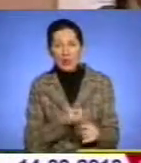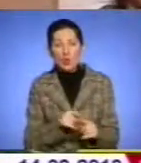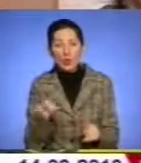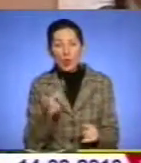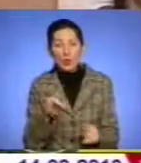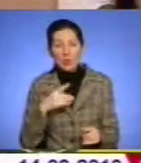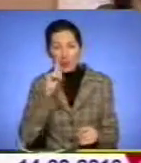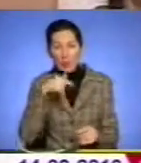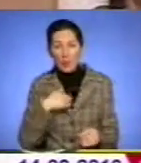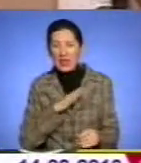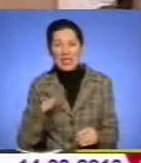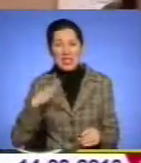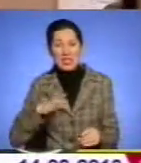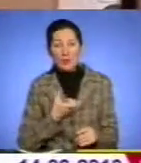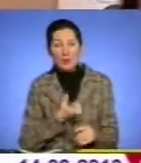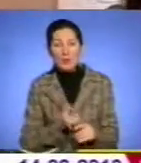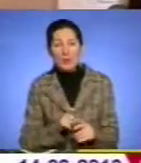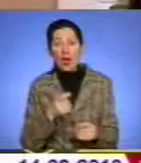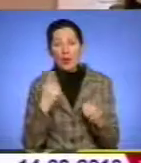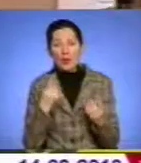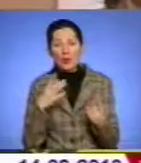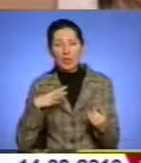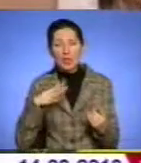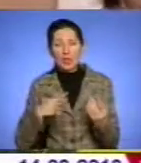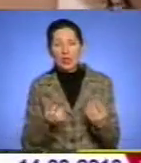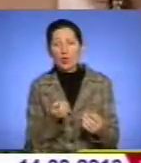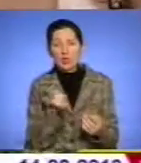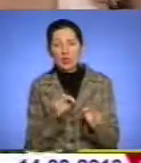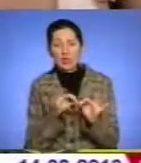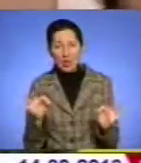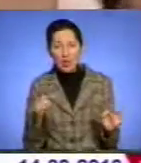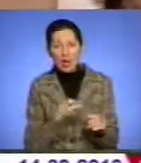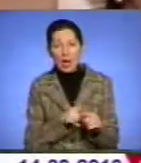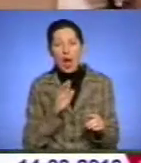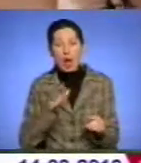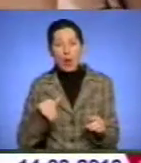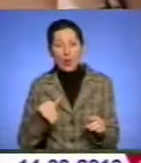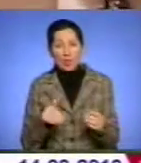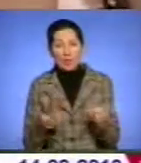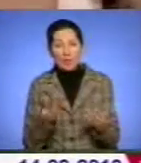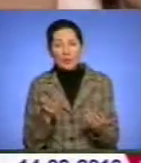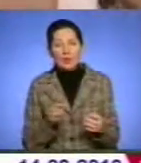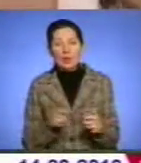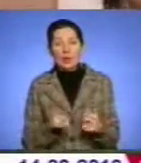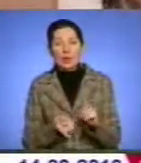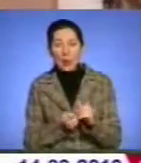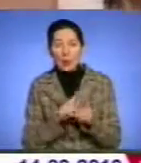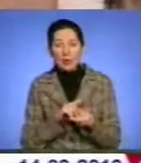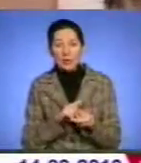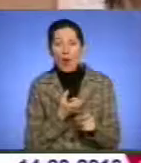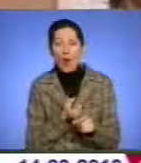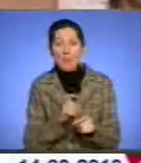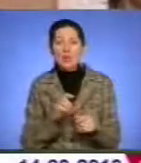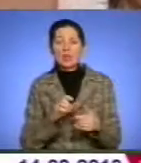не тішимо себе великими надіями, але тоненька ниточка, яка потім, можливо, переросте в більш